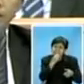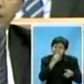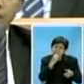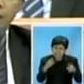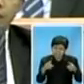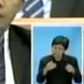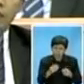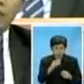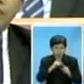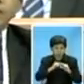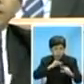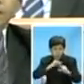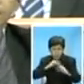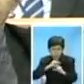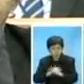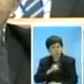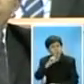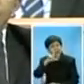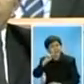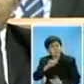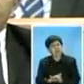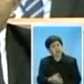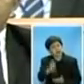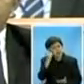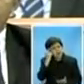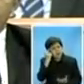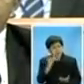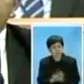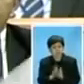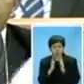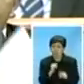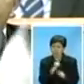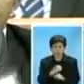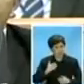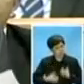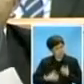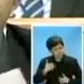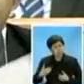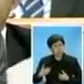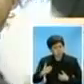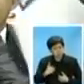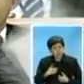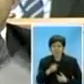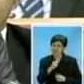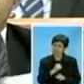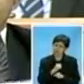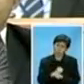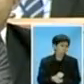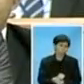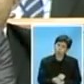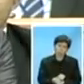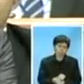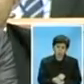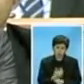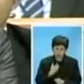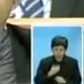กินส่วนต่าง120กว่าบาทท่านลองคิดดูคนที่ได้รับความเดือดร้อนแล้วเนี่ยท่านยังไปรีดเลือดกระปู